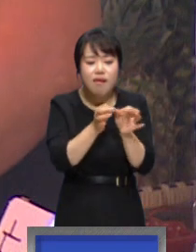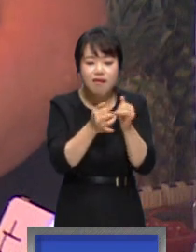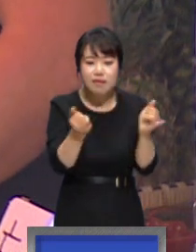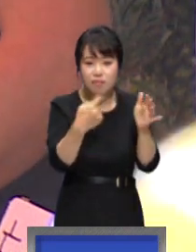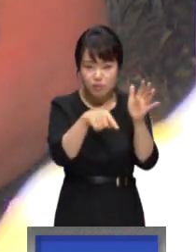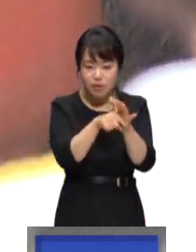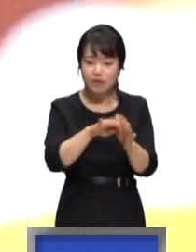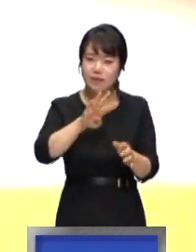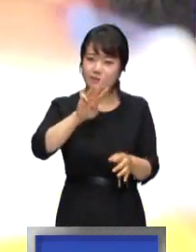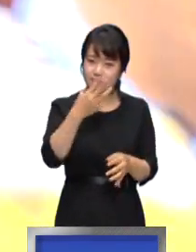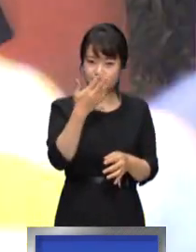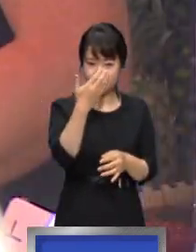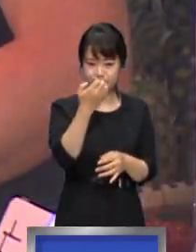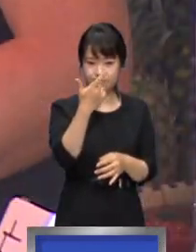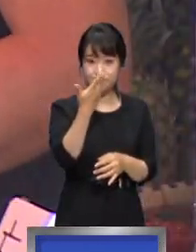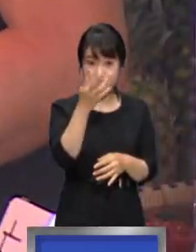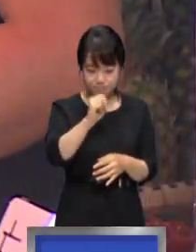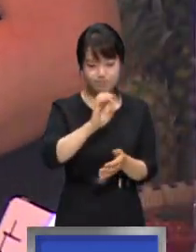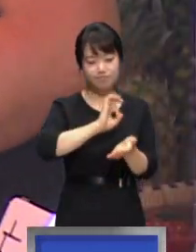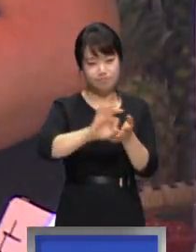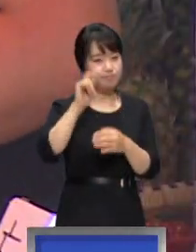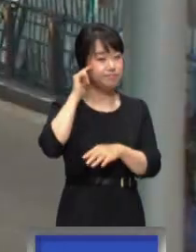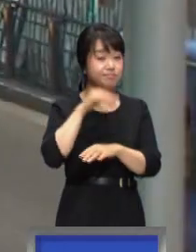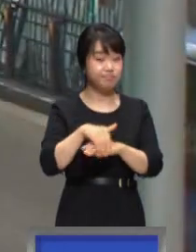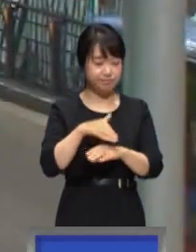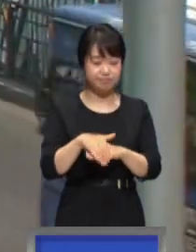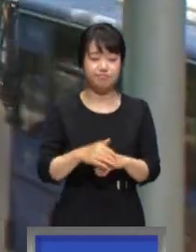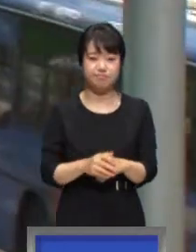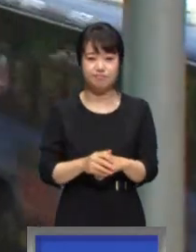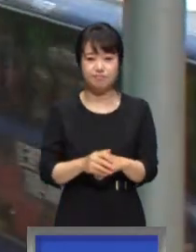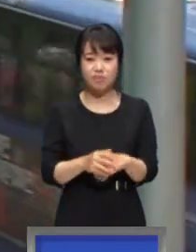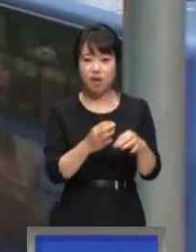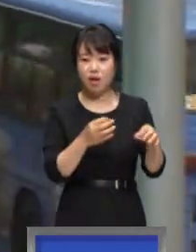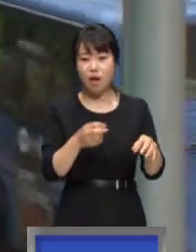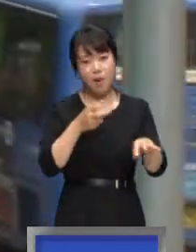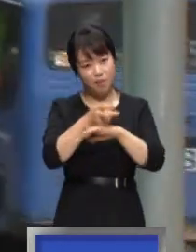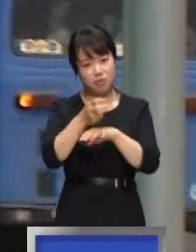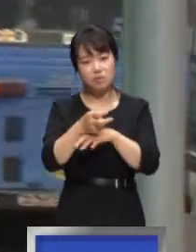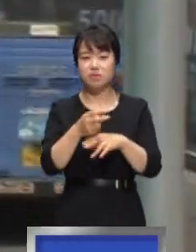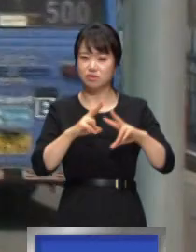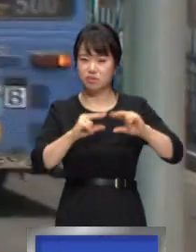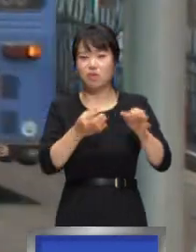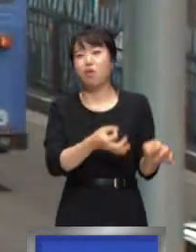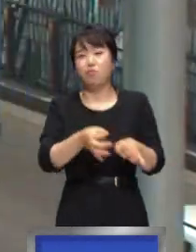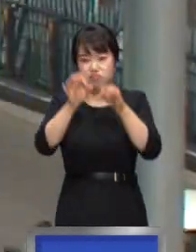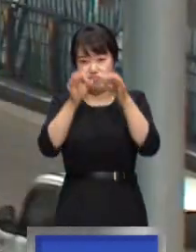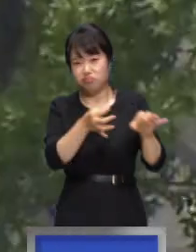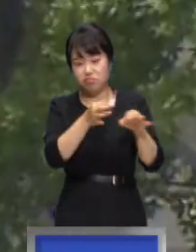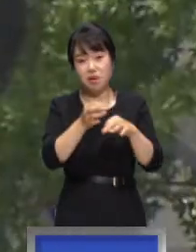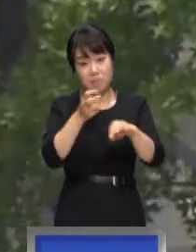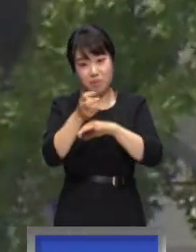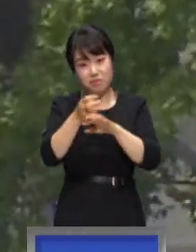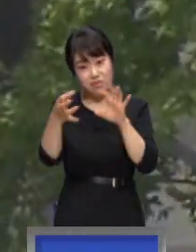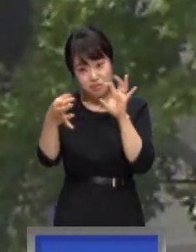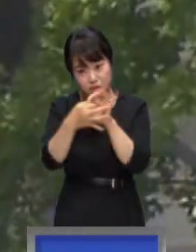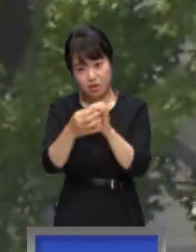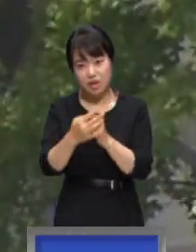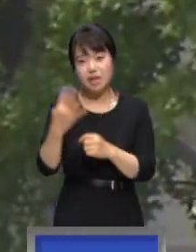위해 396억 원이 사용됩니다. 요금 인상 시기 조정으로 재정난을 겪고 있는 시내버스